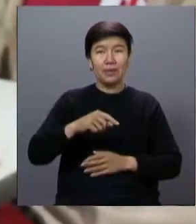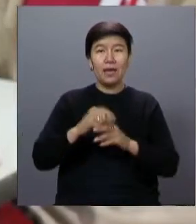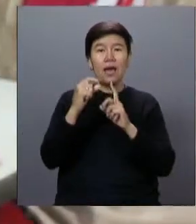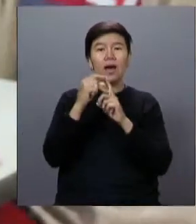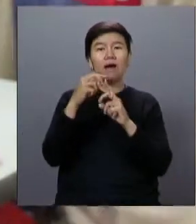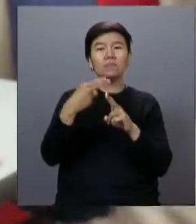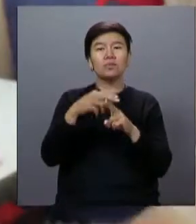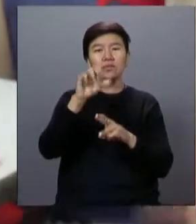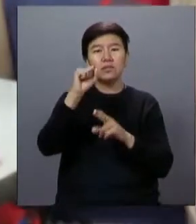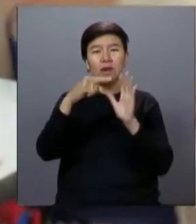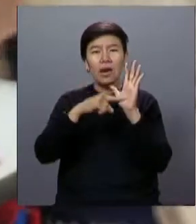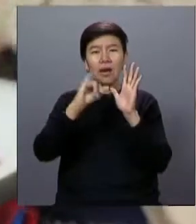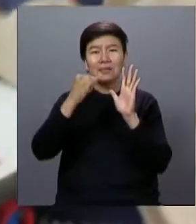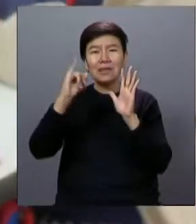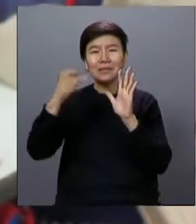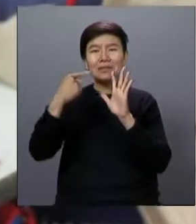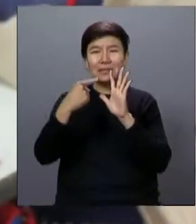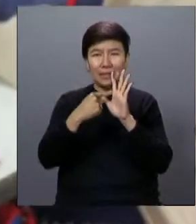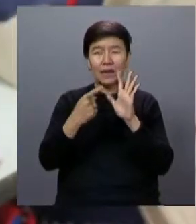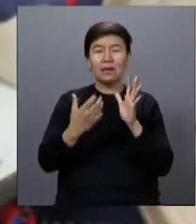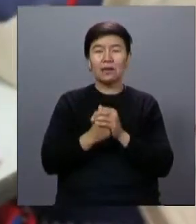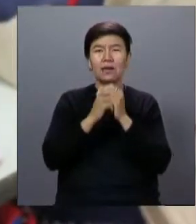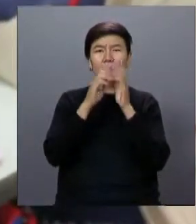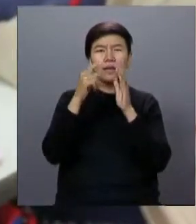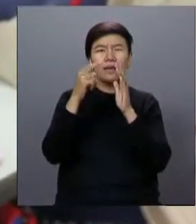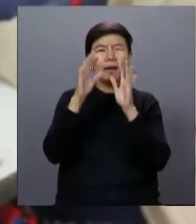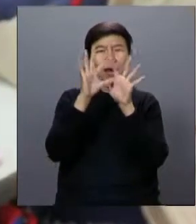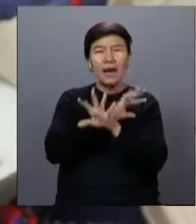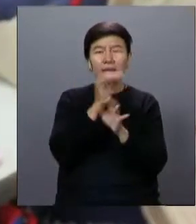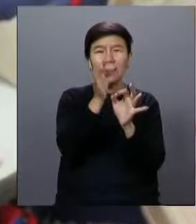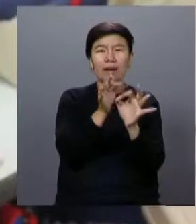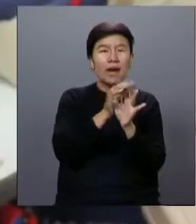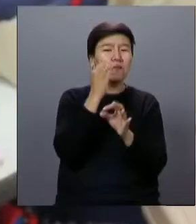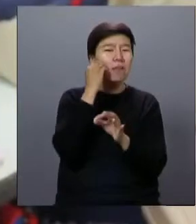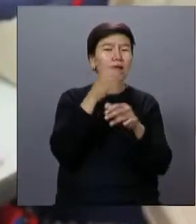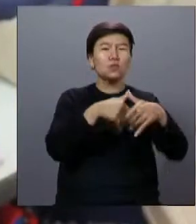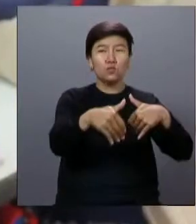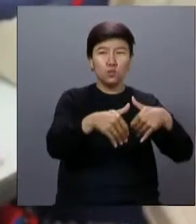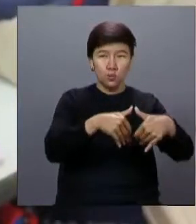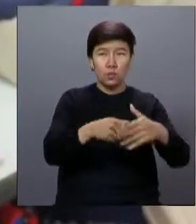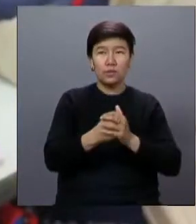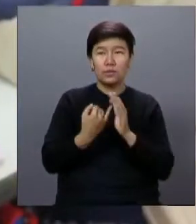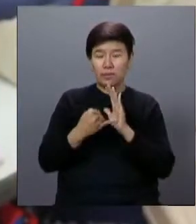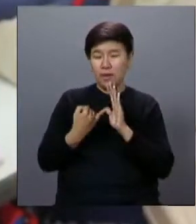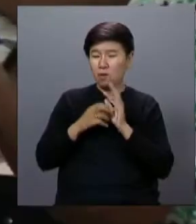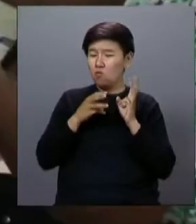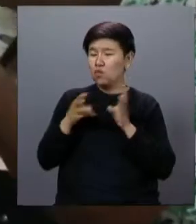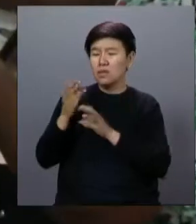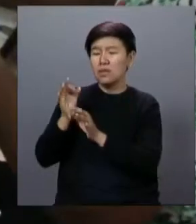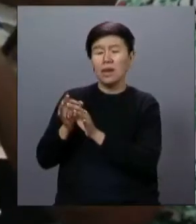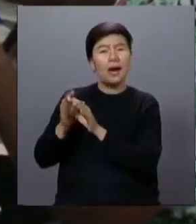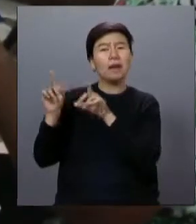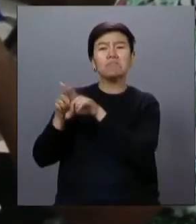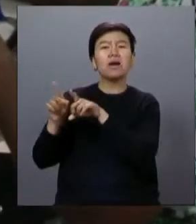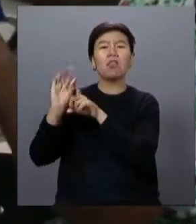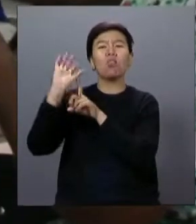าคารของชาวบ้านเป็นธนาคารย่อมๆอย่างหนึ่งทำธุรกรรมเหมือนกับธนาคารต่างที่เ